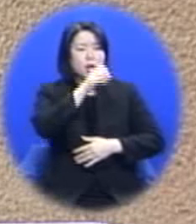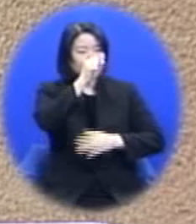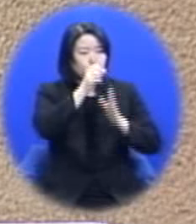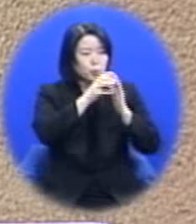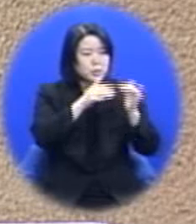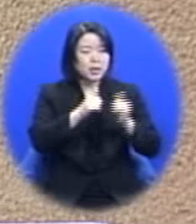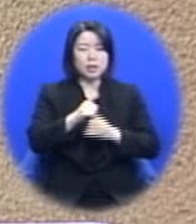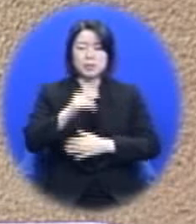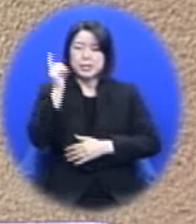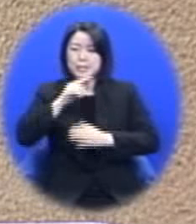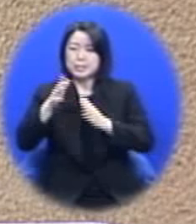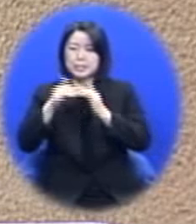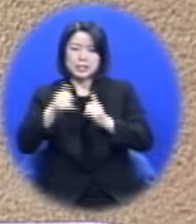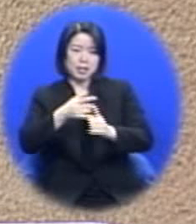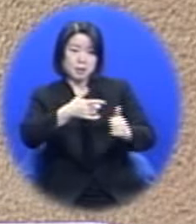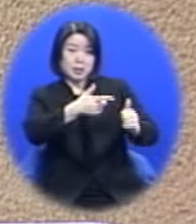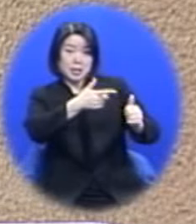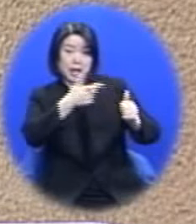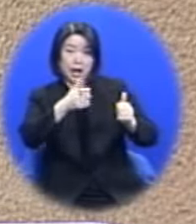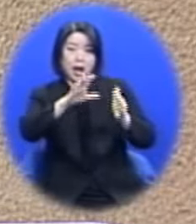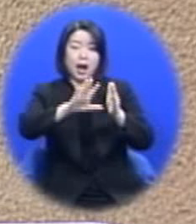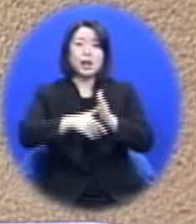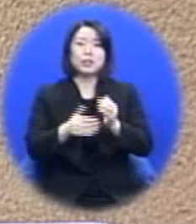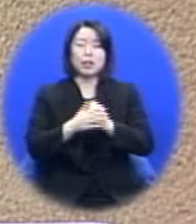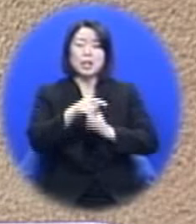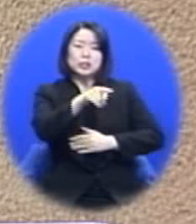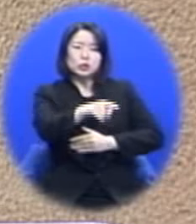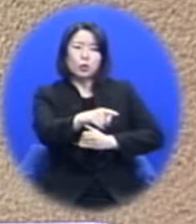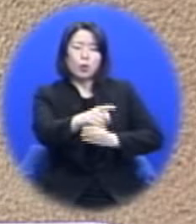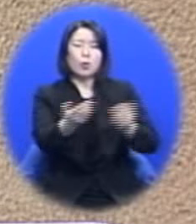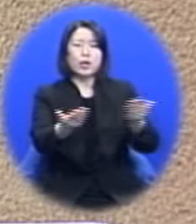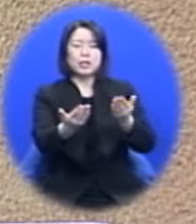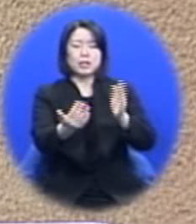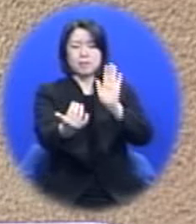밀고 방아쇠를 당기려고 할 때 막아주셔야지.